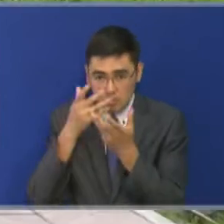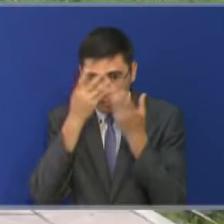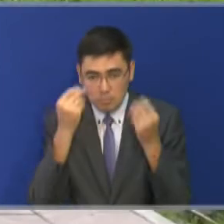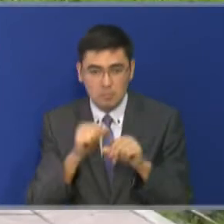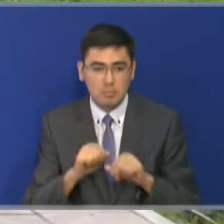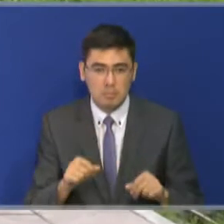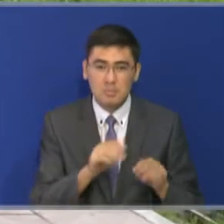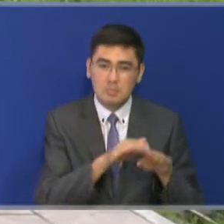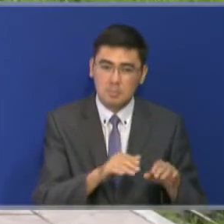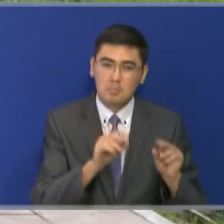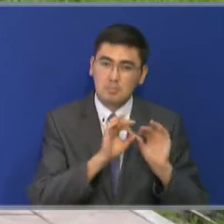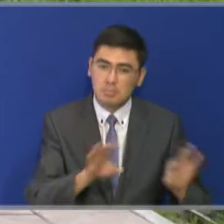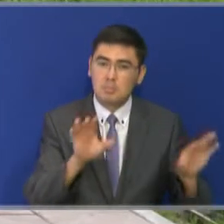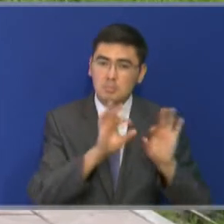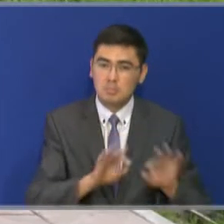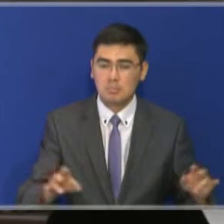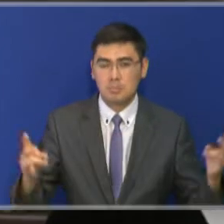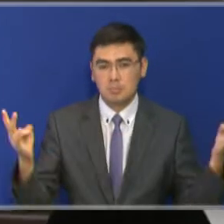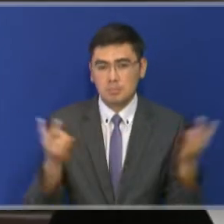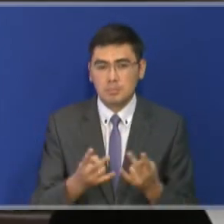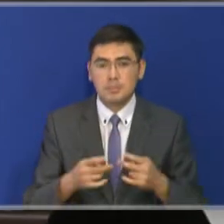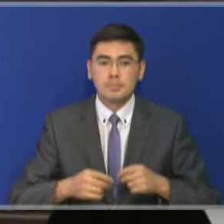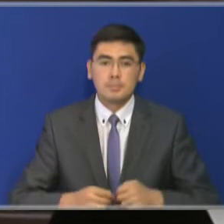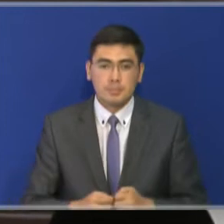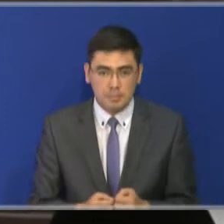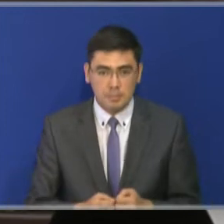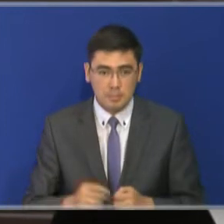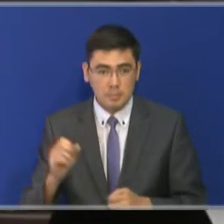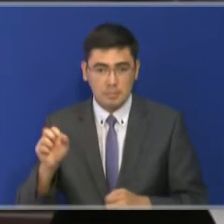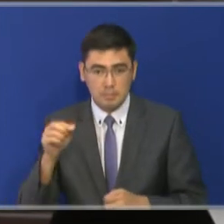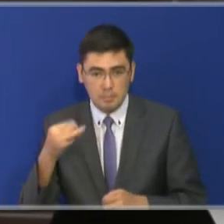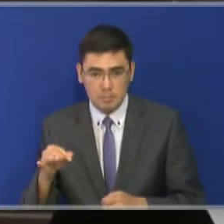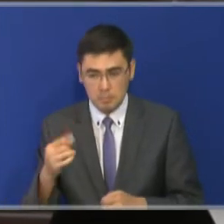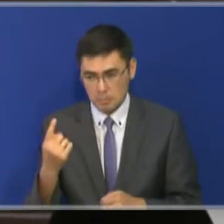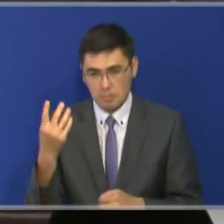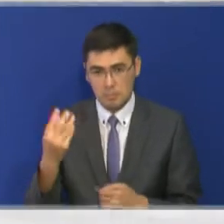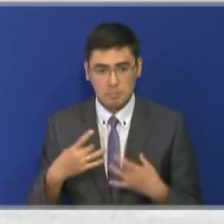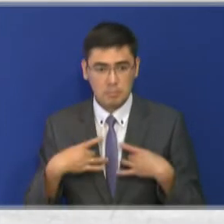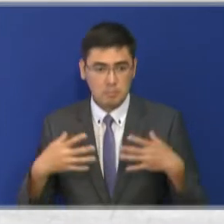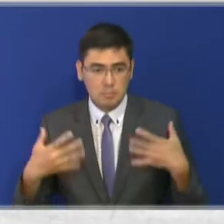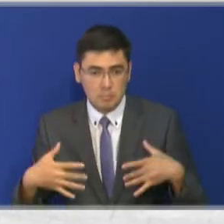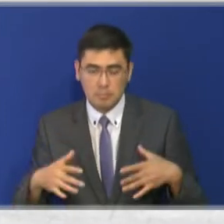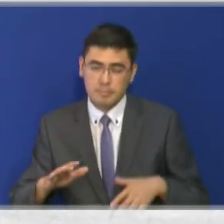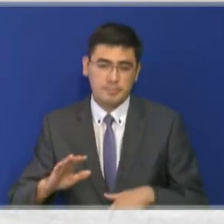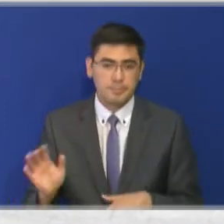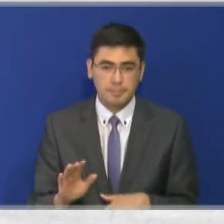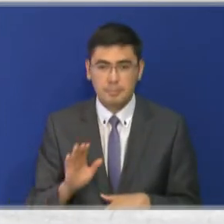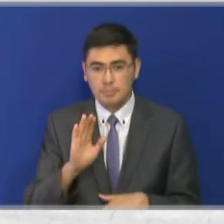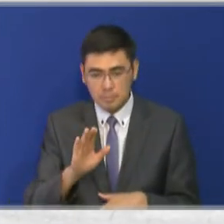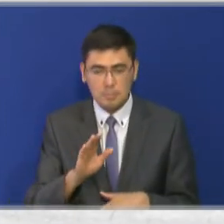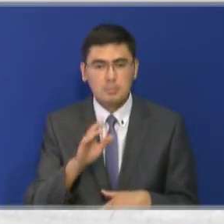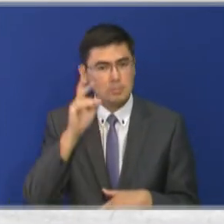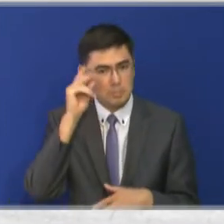детям. Известно, что пропаганда богатого наследия Абая не ограничивается лишь одним днем. Однако утверждение самостоятельной даты